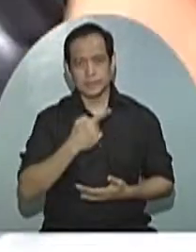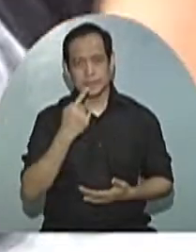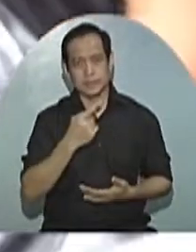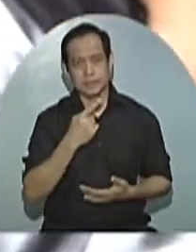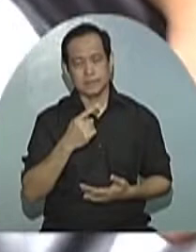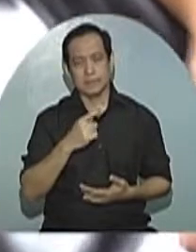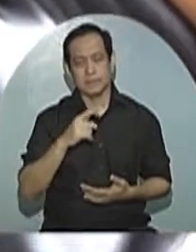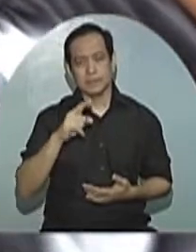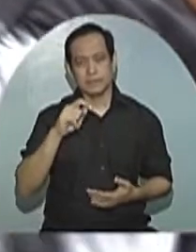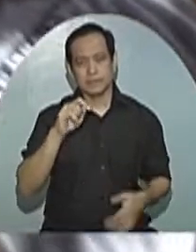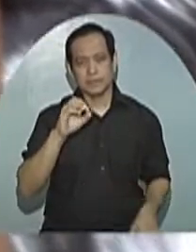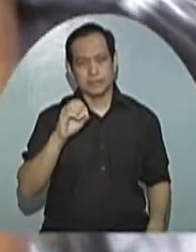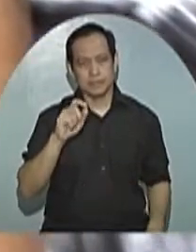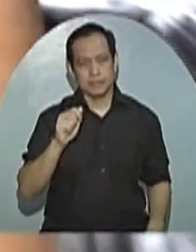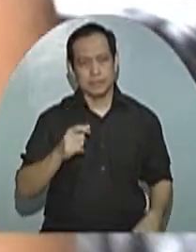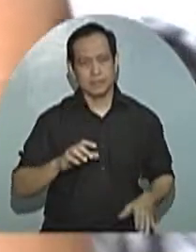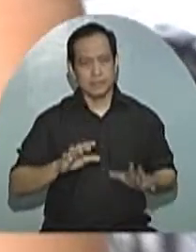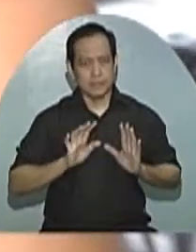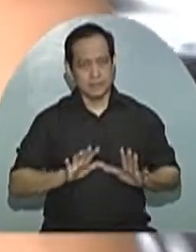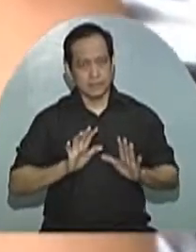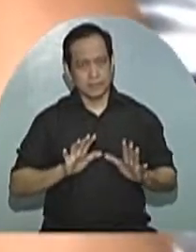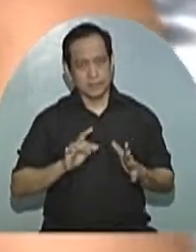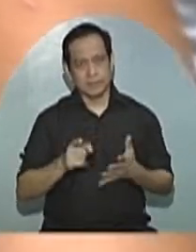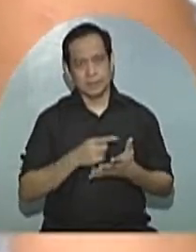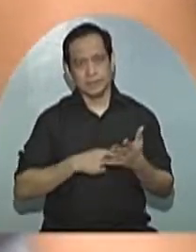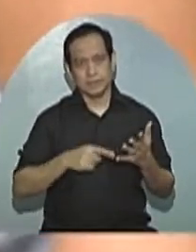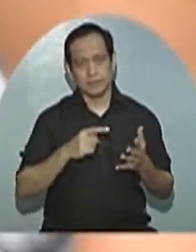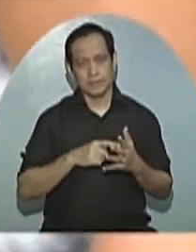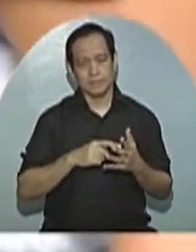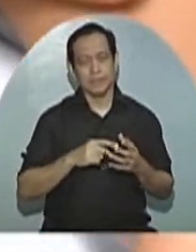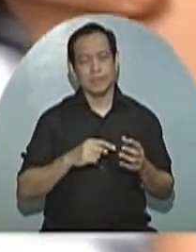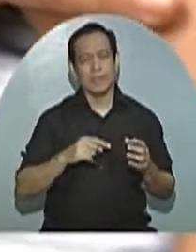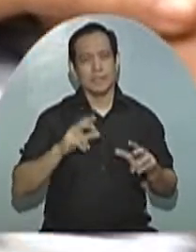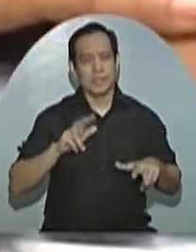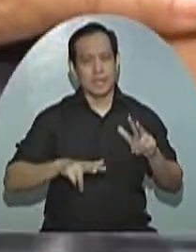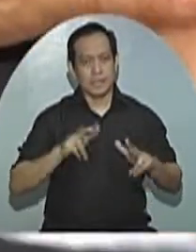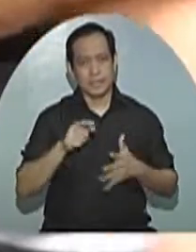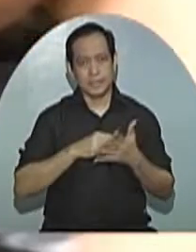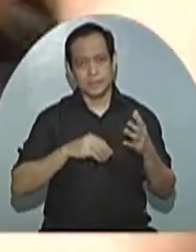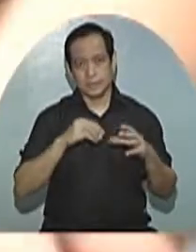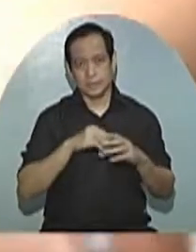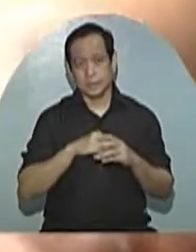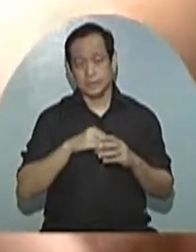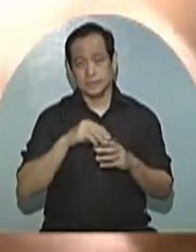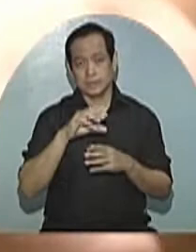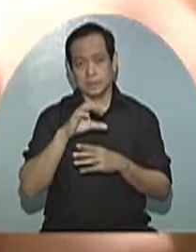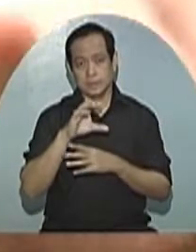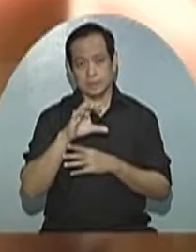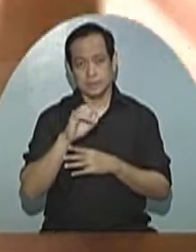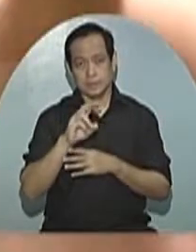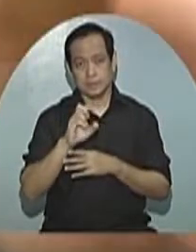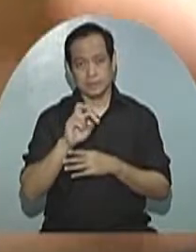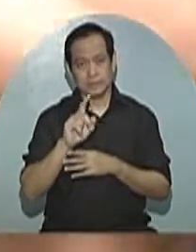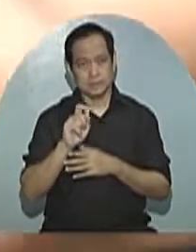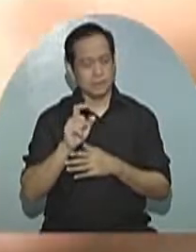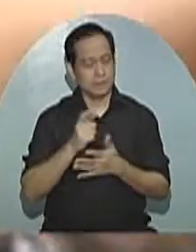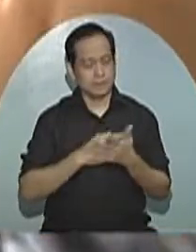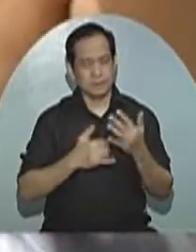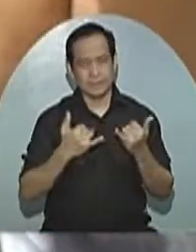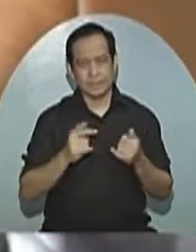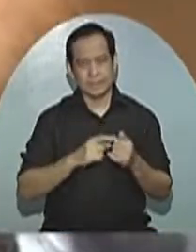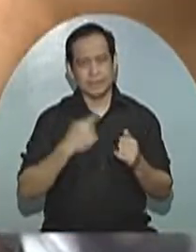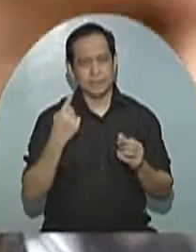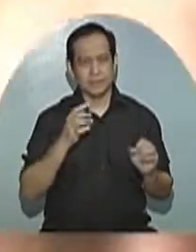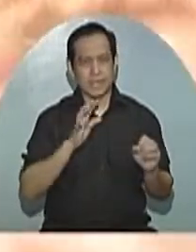na naman si Totos, nagkagulo doon sa court. Lagi po siya na-atake pagka ano po,